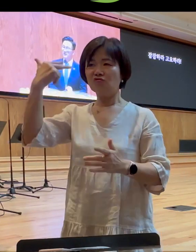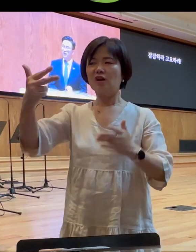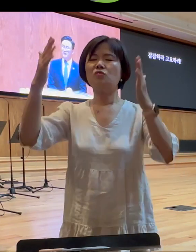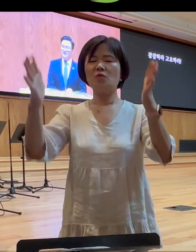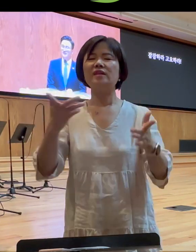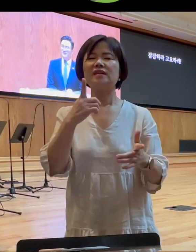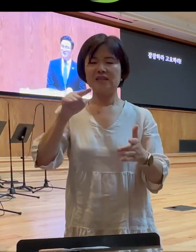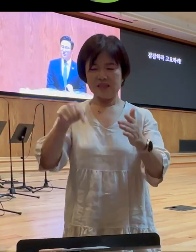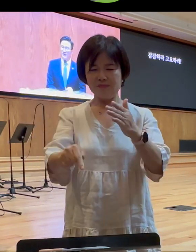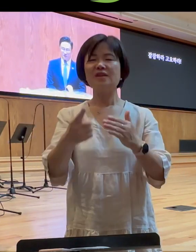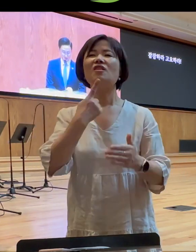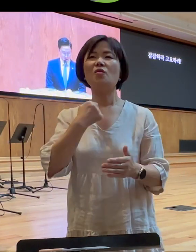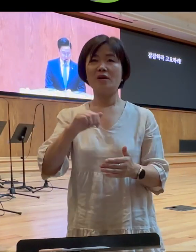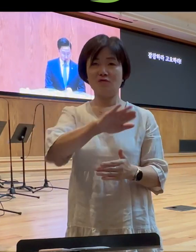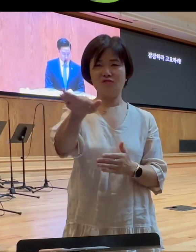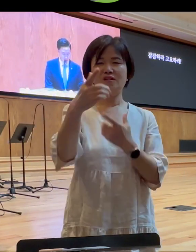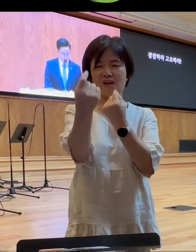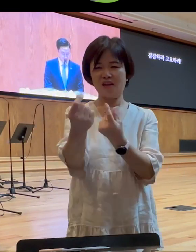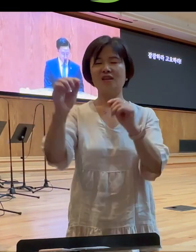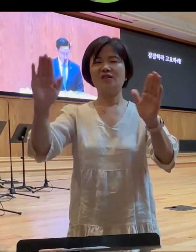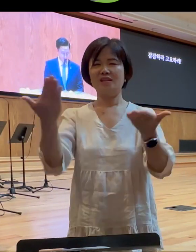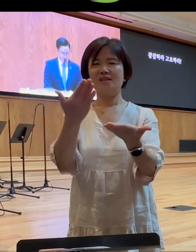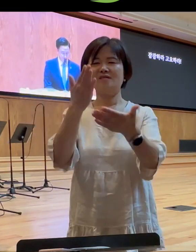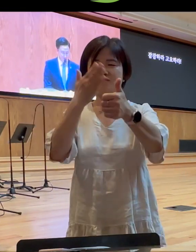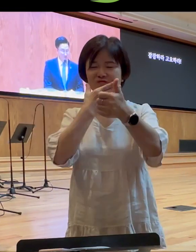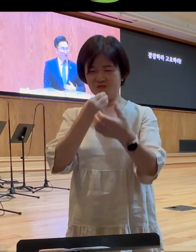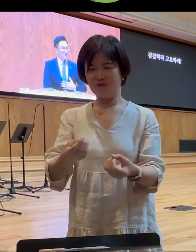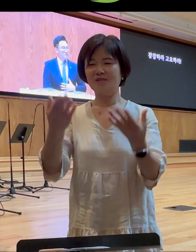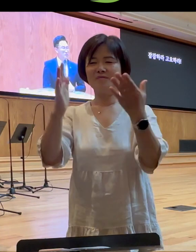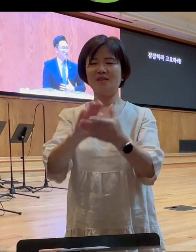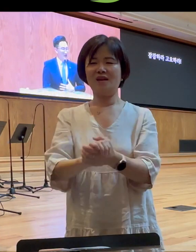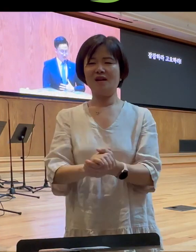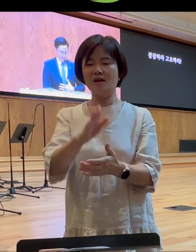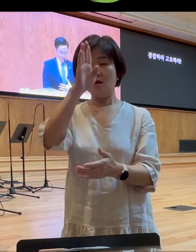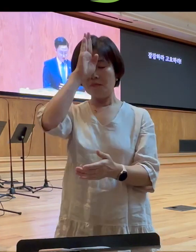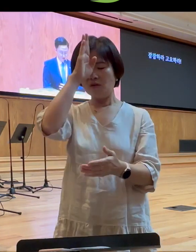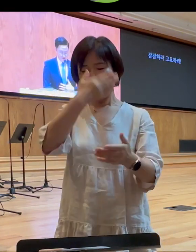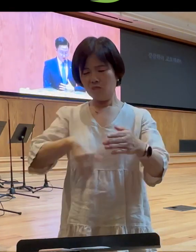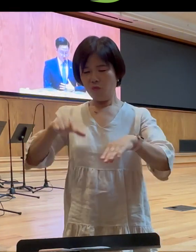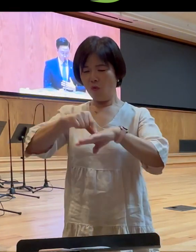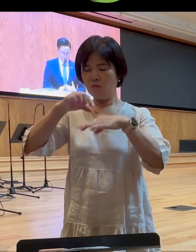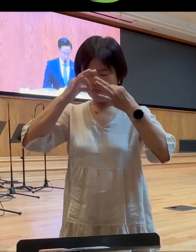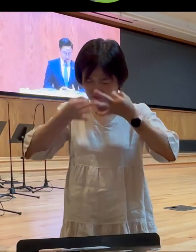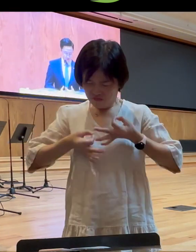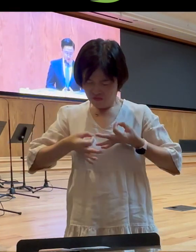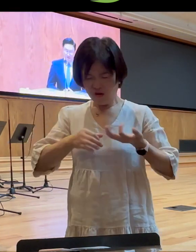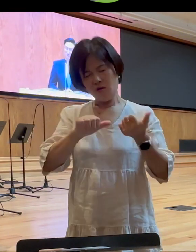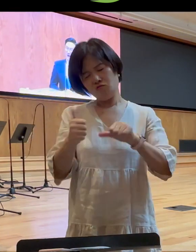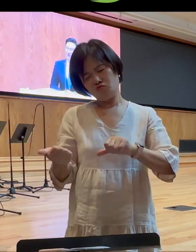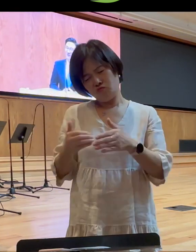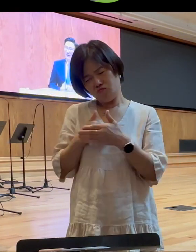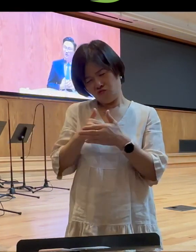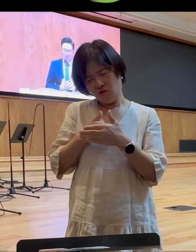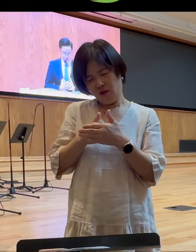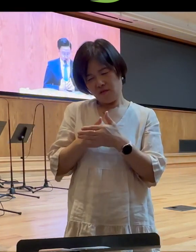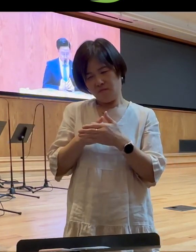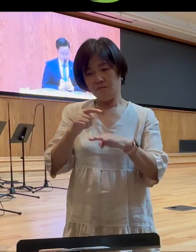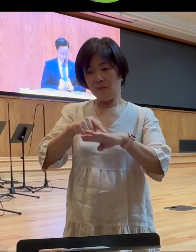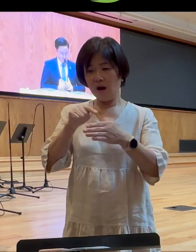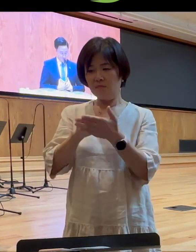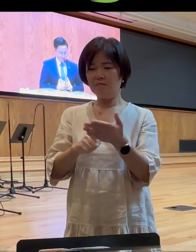깊이 경험하는 저와 여러분 되기를 바랍니다. 병든 몸을 바라보며 죽음 앞에 두려워하는 마음의